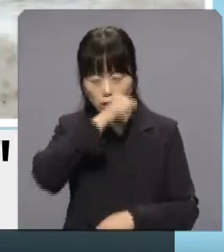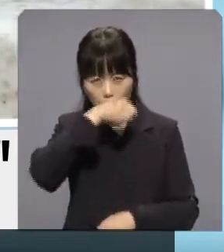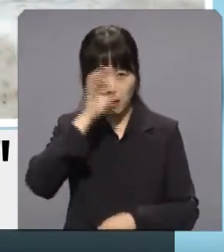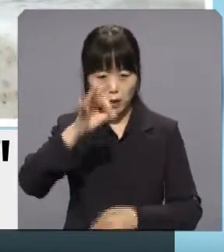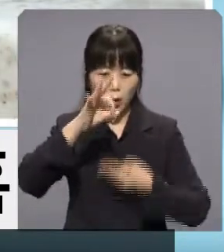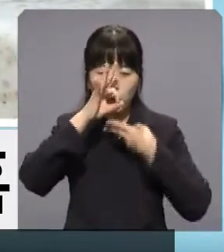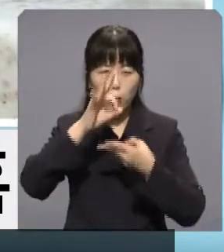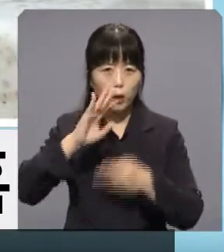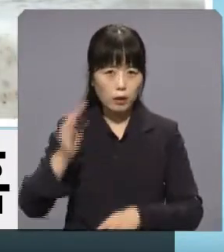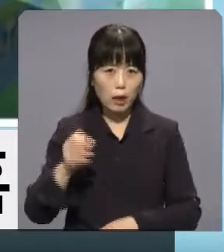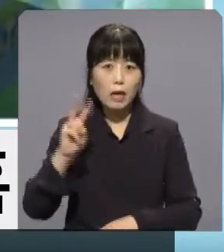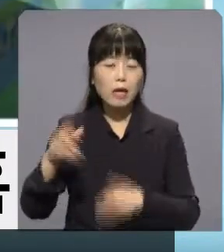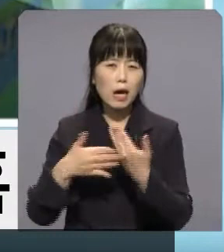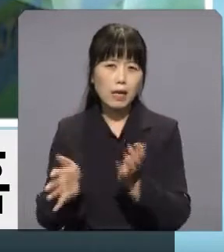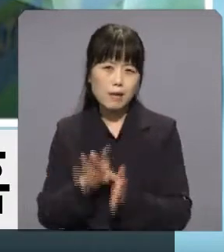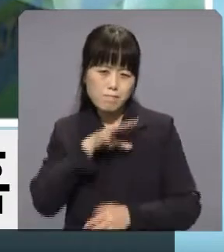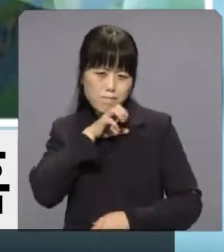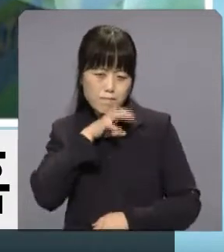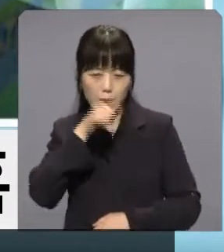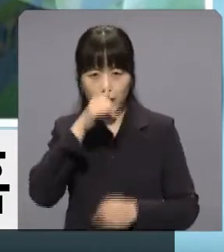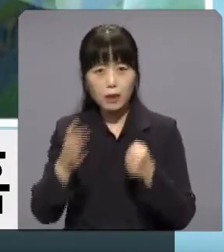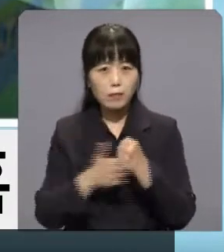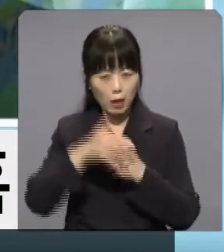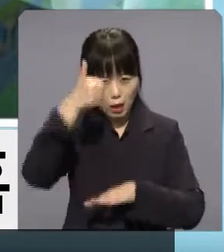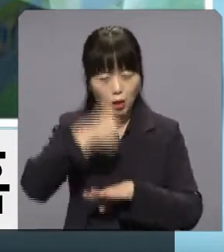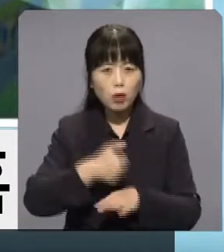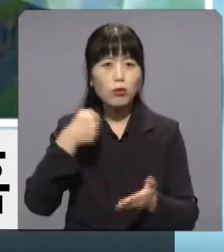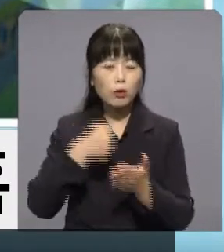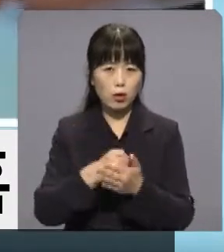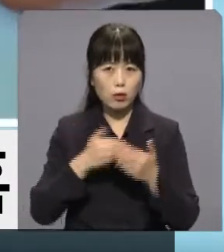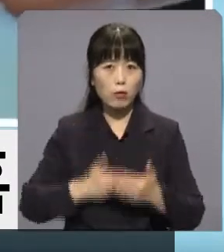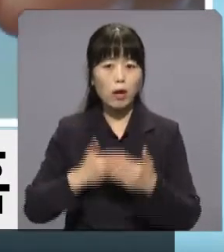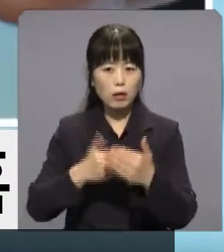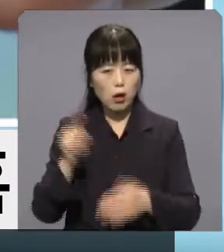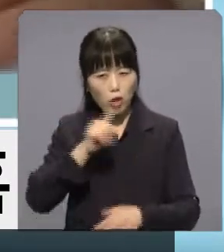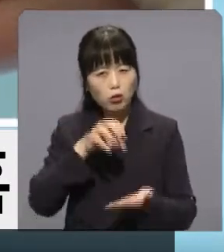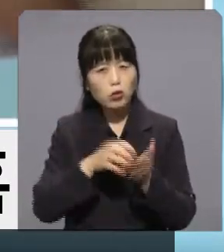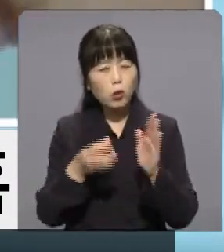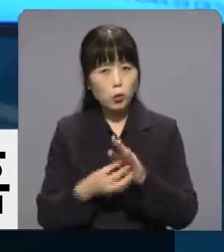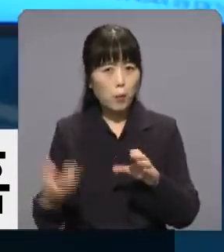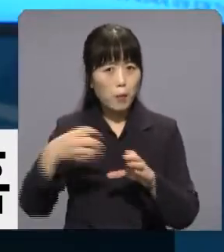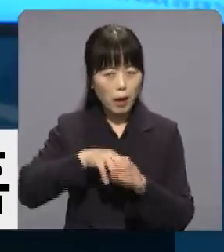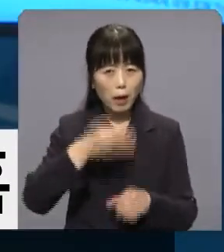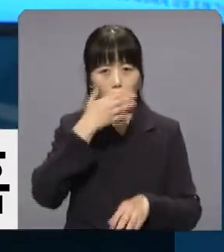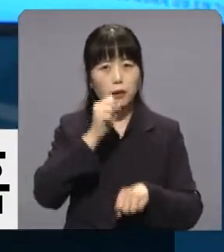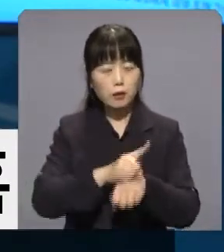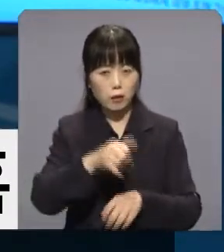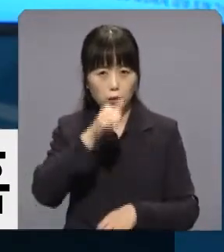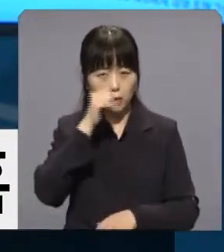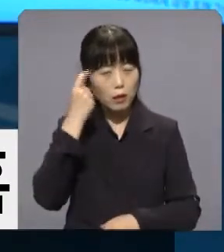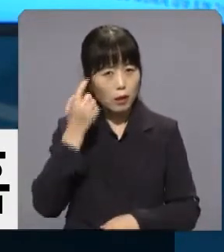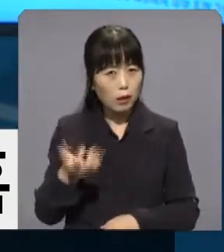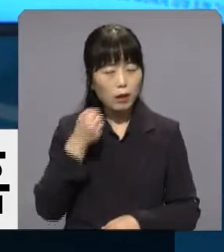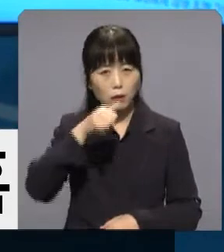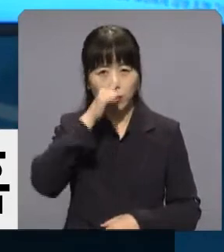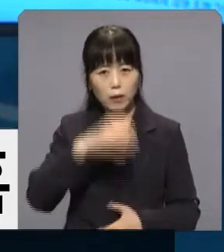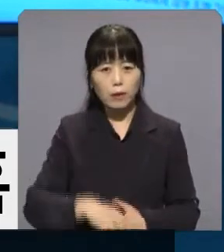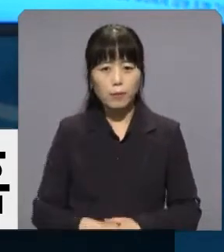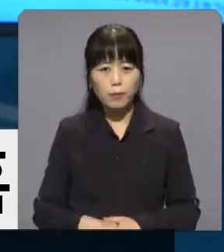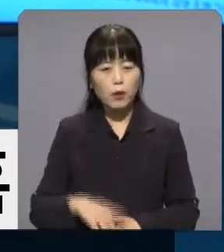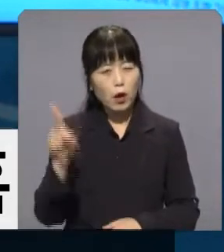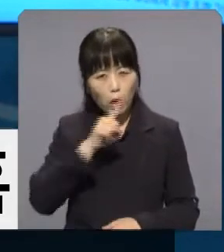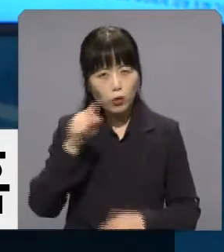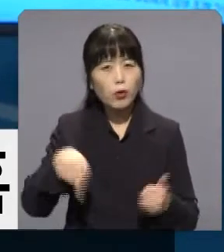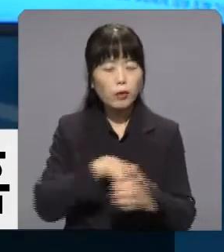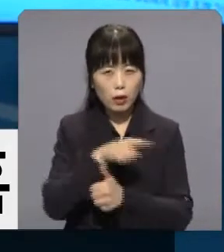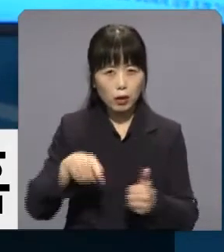지금 야당은 그걸 상당히 반대하고 있기 때문에 최종 결정 과정에서 어느 정도 반영이 될 가능성이 상당히 있다라고 보는데요 어떠한